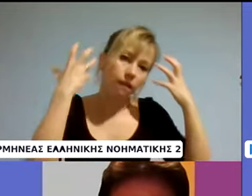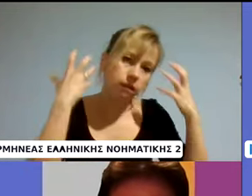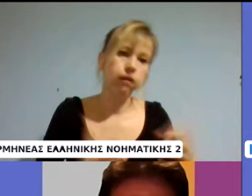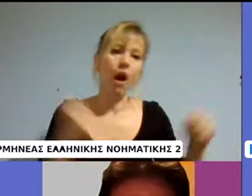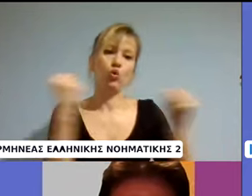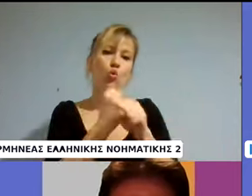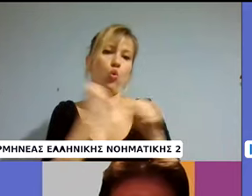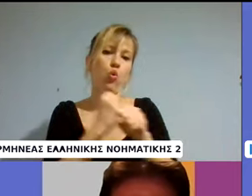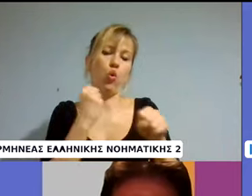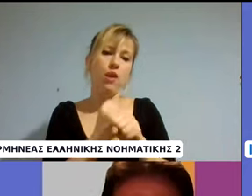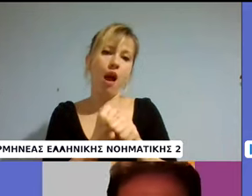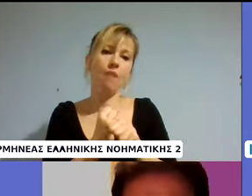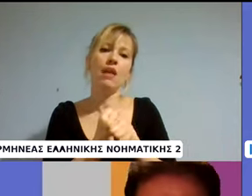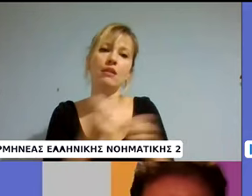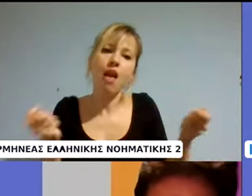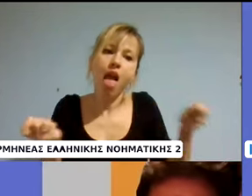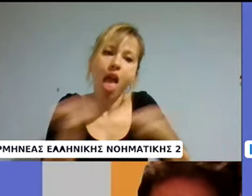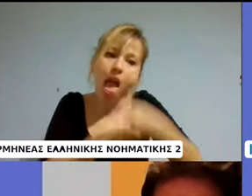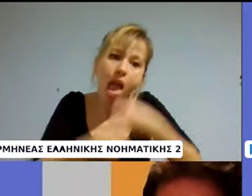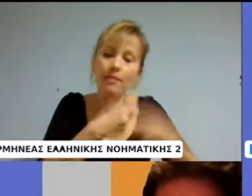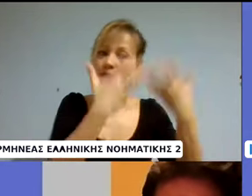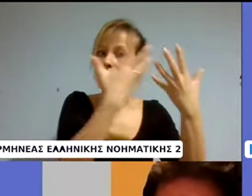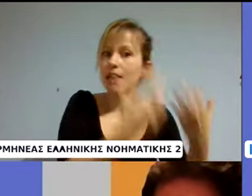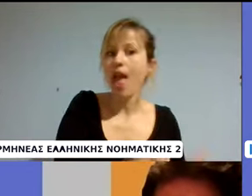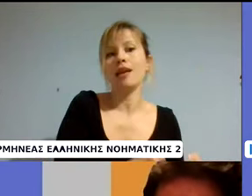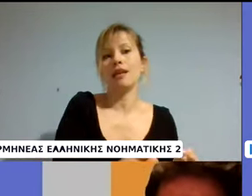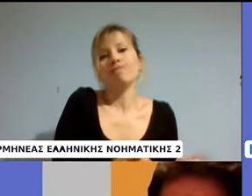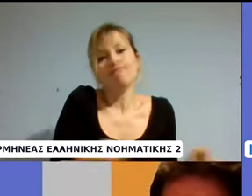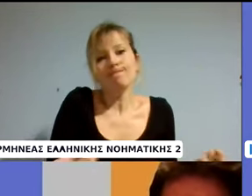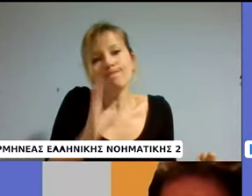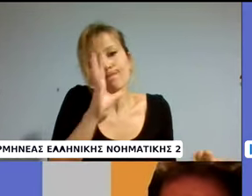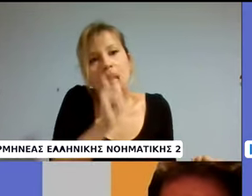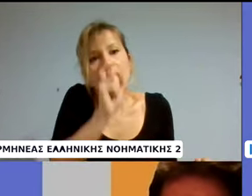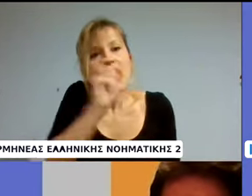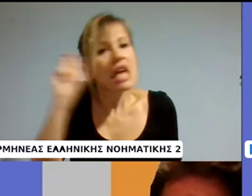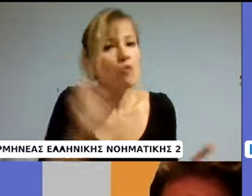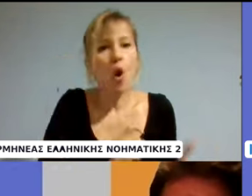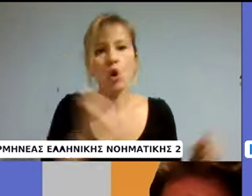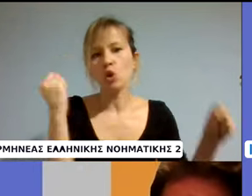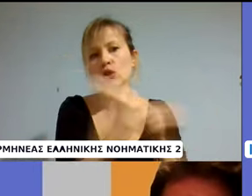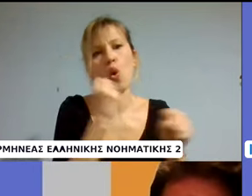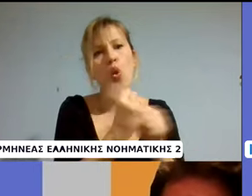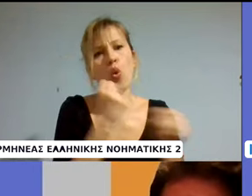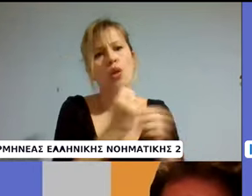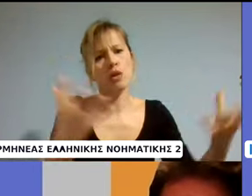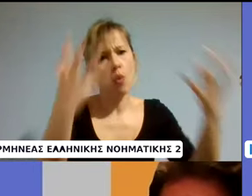φυσικό πρόσωπο, ταυτόχρονα όμως, όπως είπε και η Πόπη, είναι και μια ολόκληρη επιχείρηση, μόνος του ή μόνη της